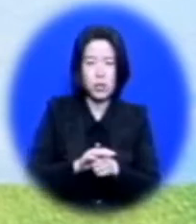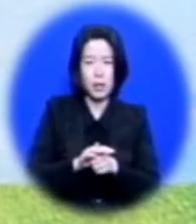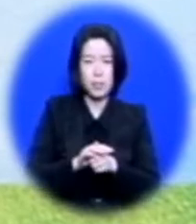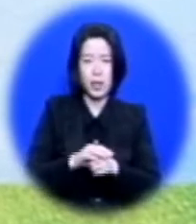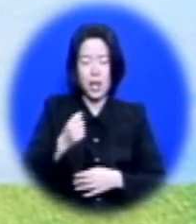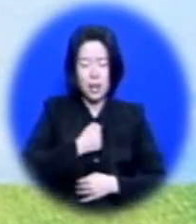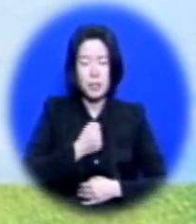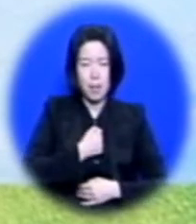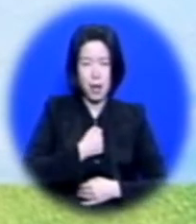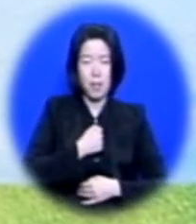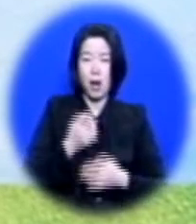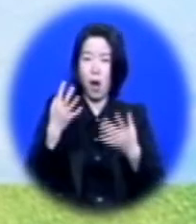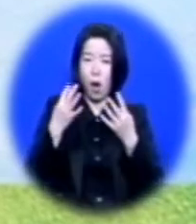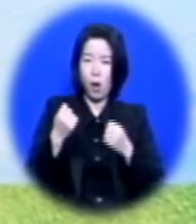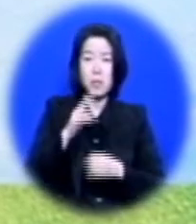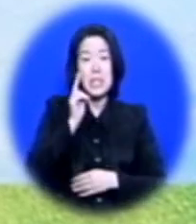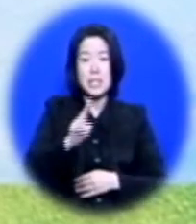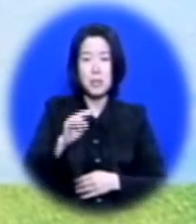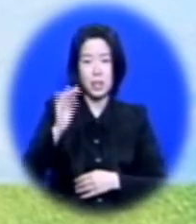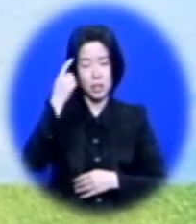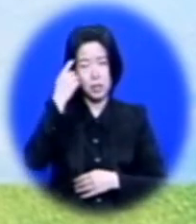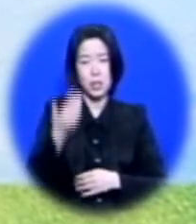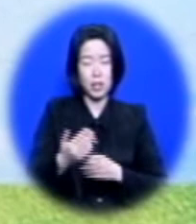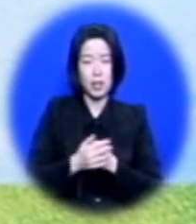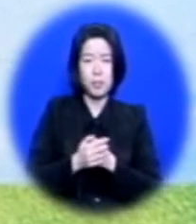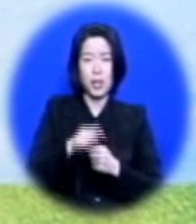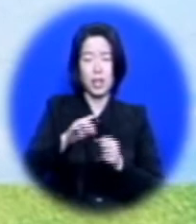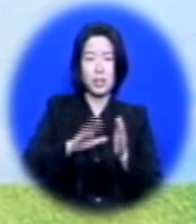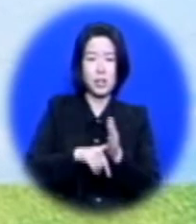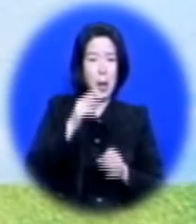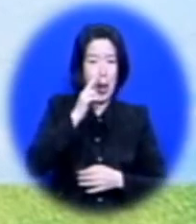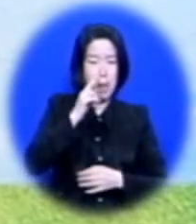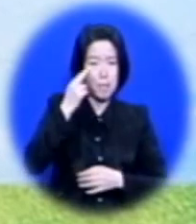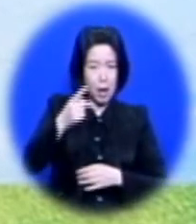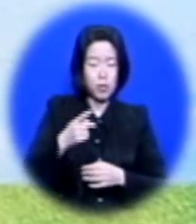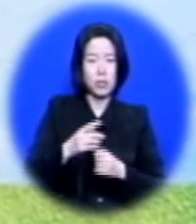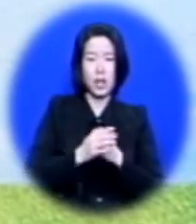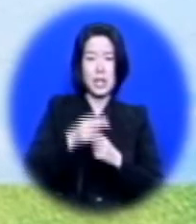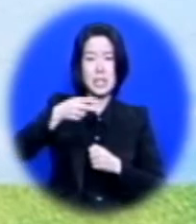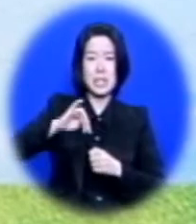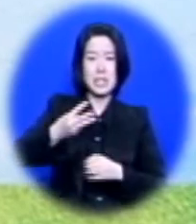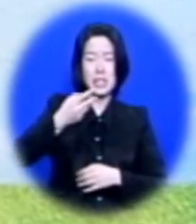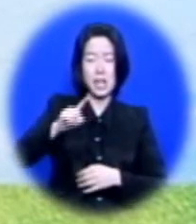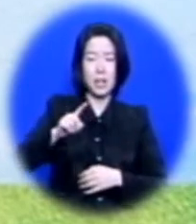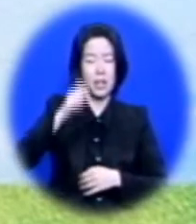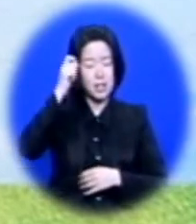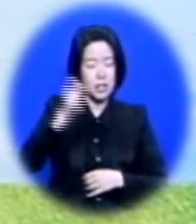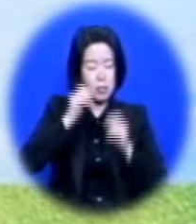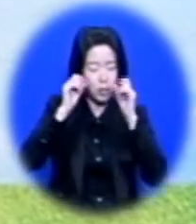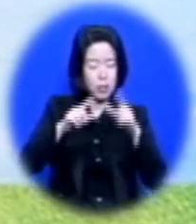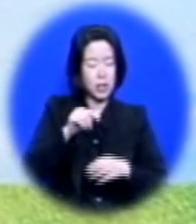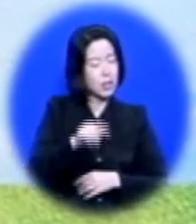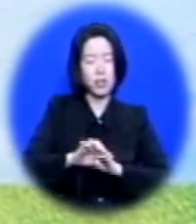답답함 얼마나 심 했겠어요 그때 바울과 실라가 색을 깨웁니다 이건